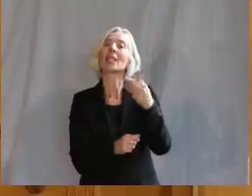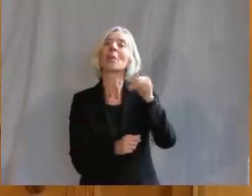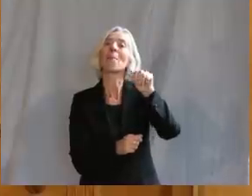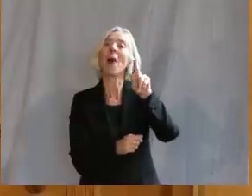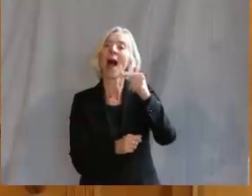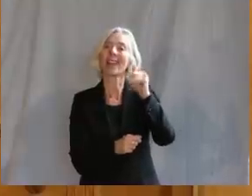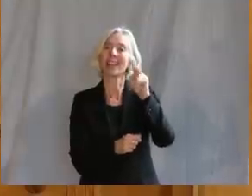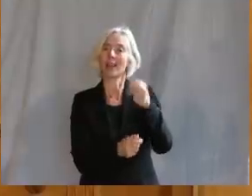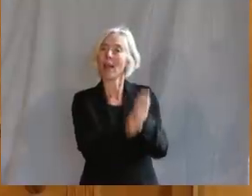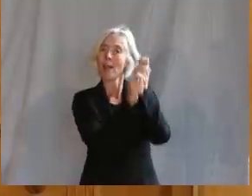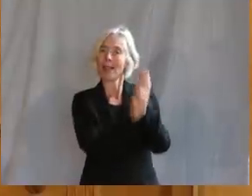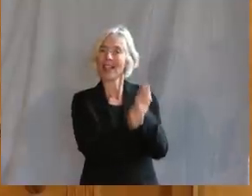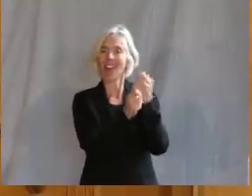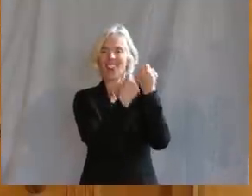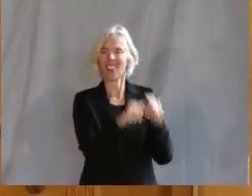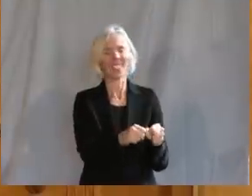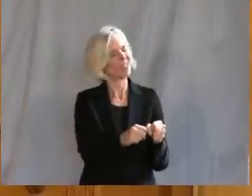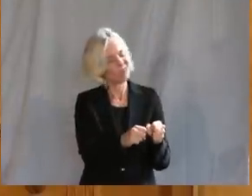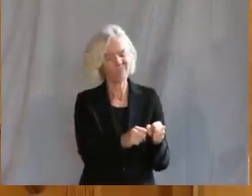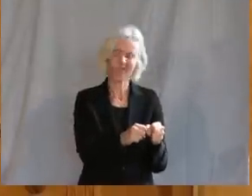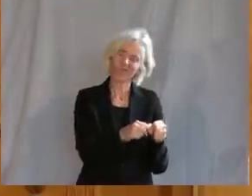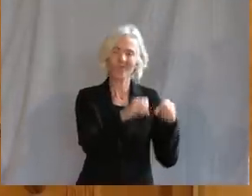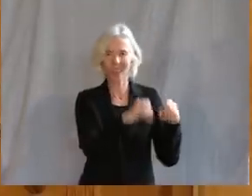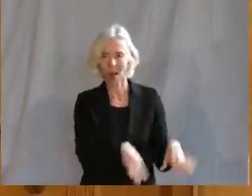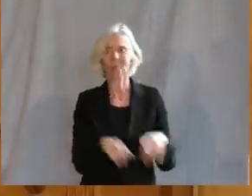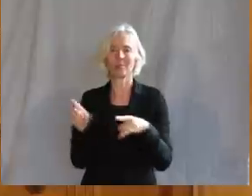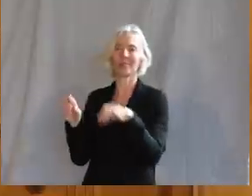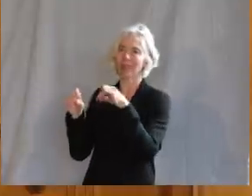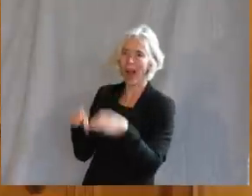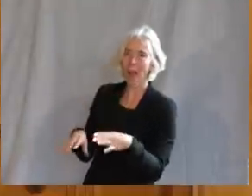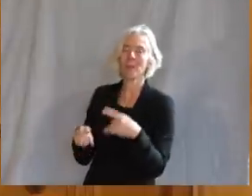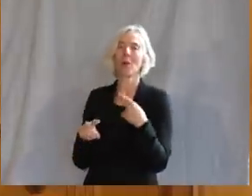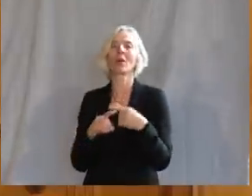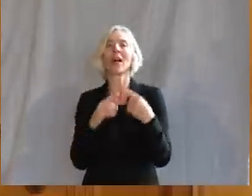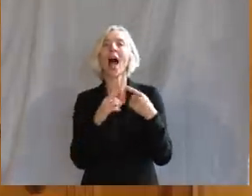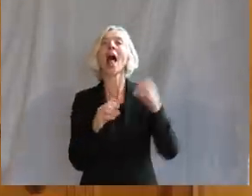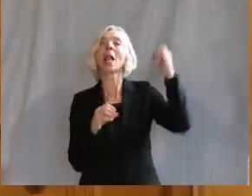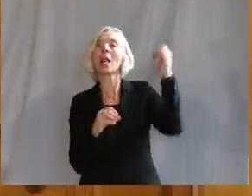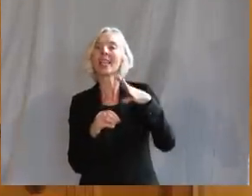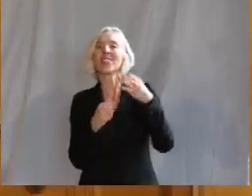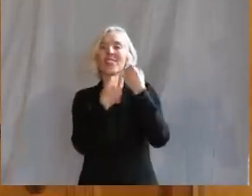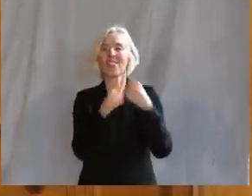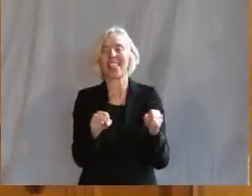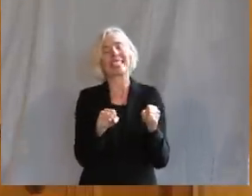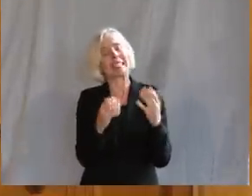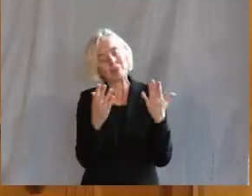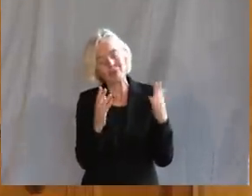Tagesordnung stehen. Und ganz allgemein gilt sowohl für Kitas als auch für Schulen, halten Sie